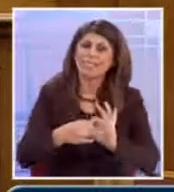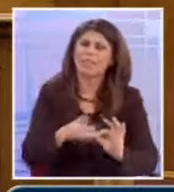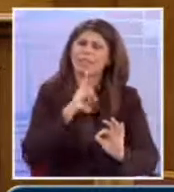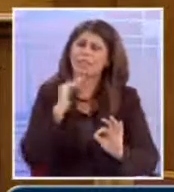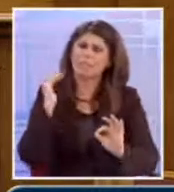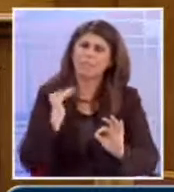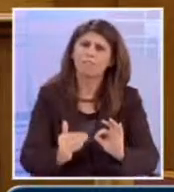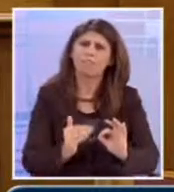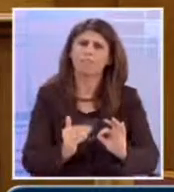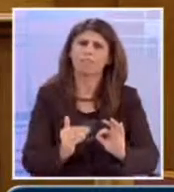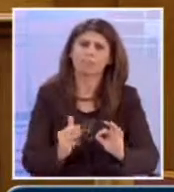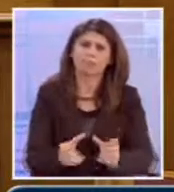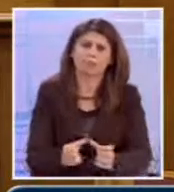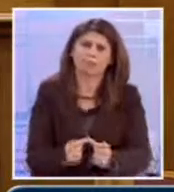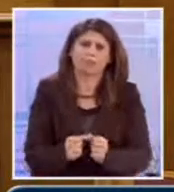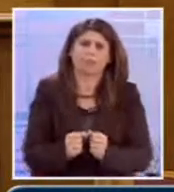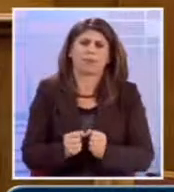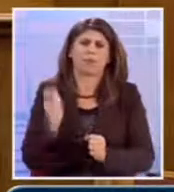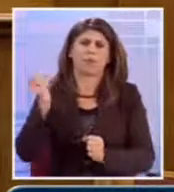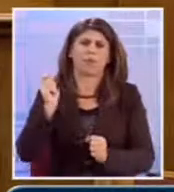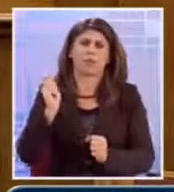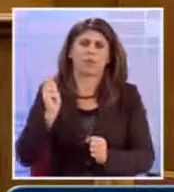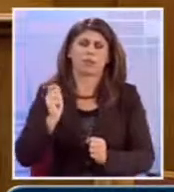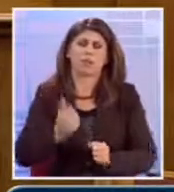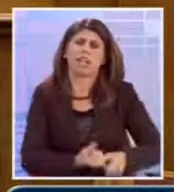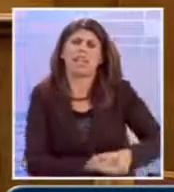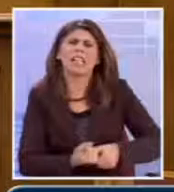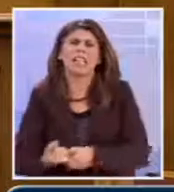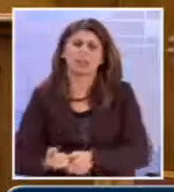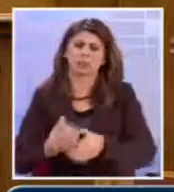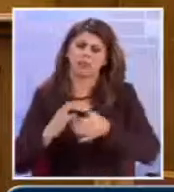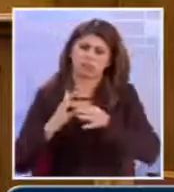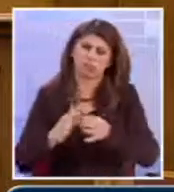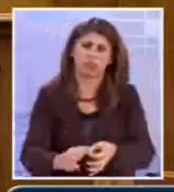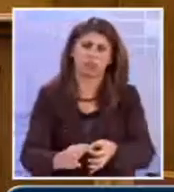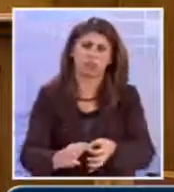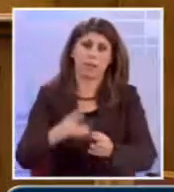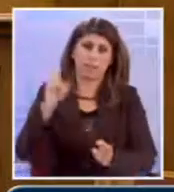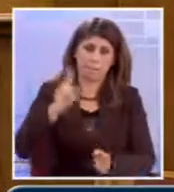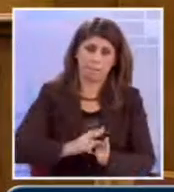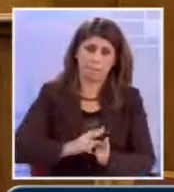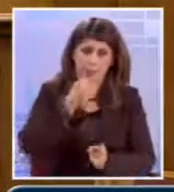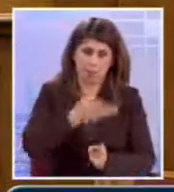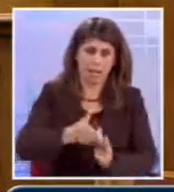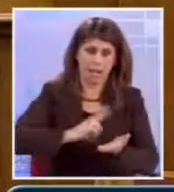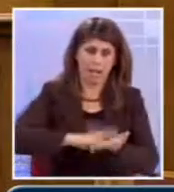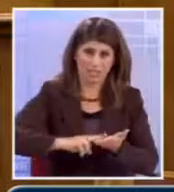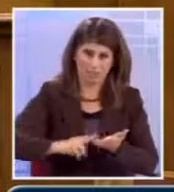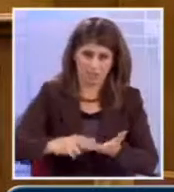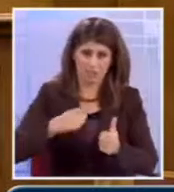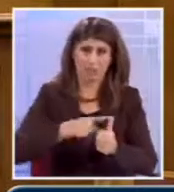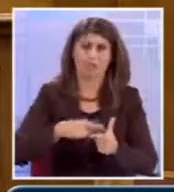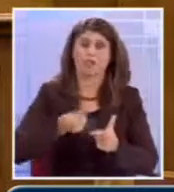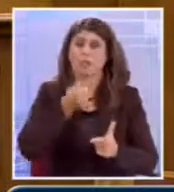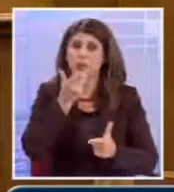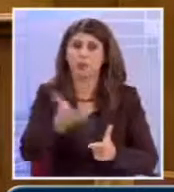ίδιας συντηρητικής πολιτικής της μονόπλευρης λιτότητας. Μειώνει τις δαπάνες ασφάλισης, τις